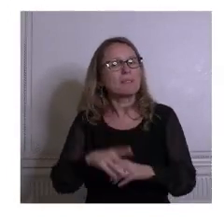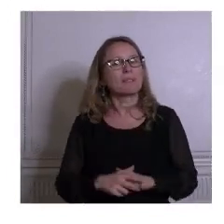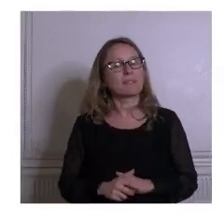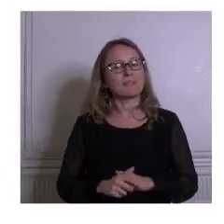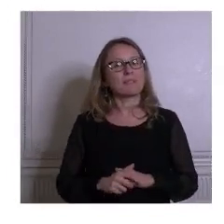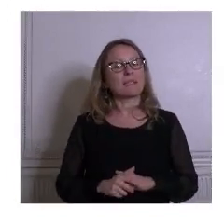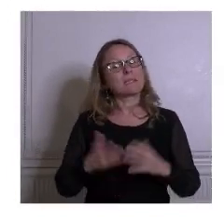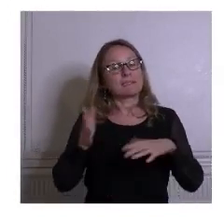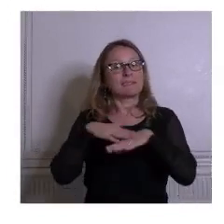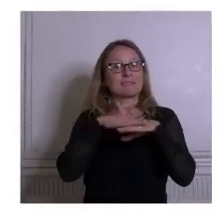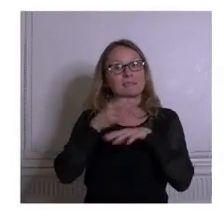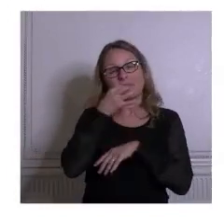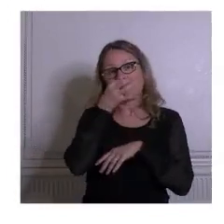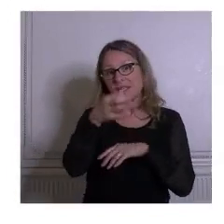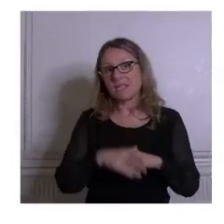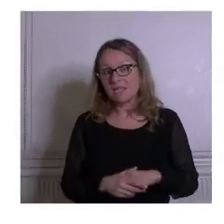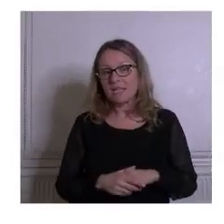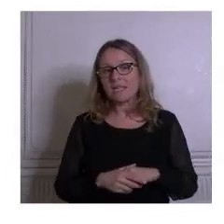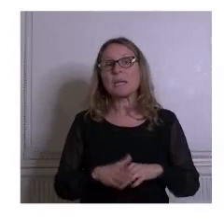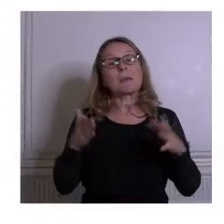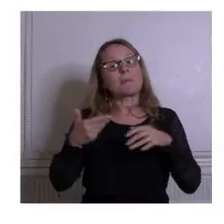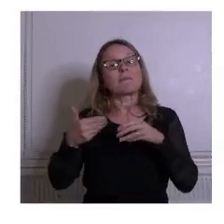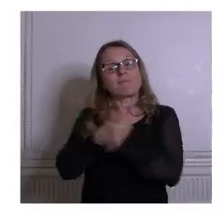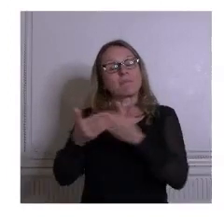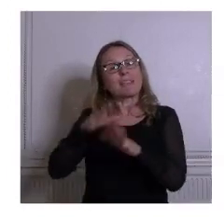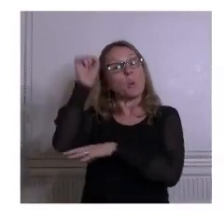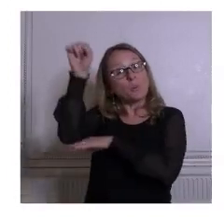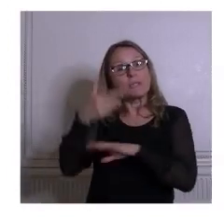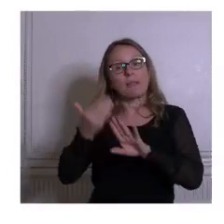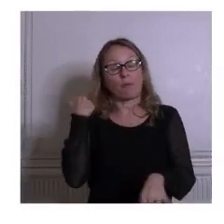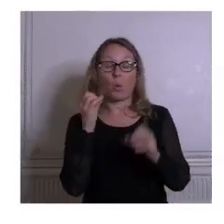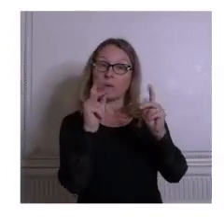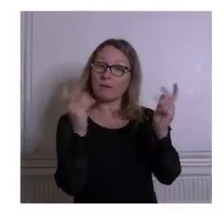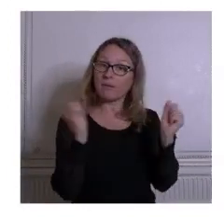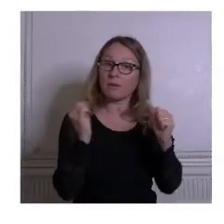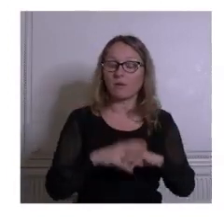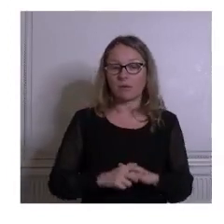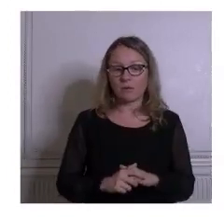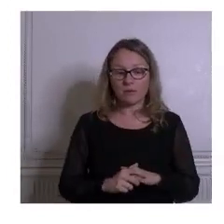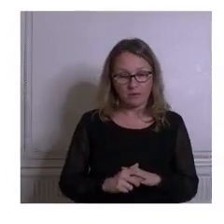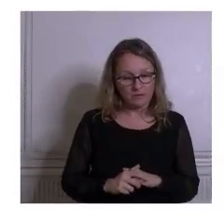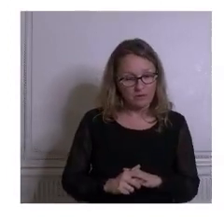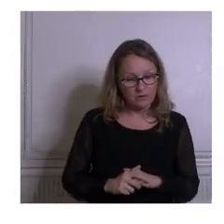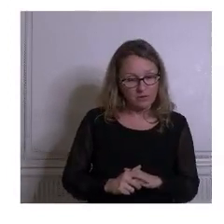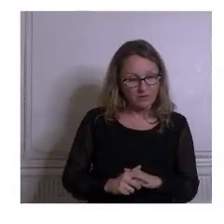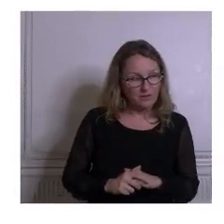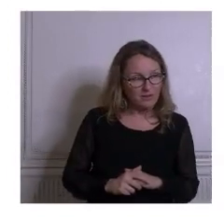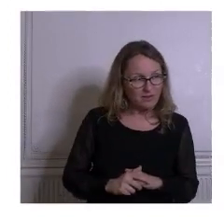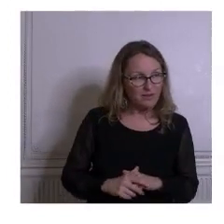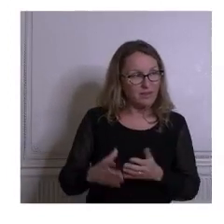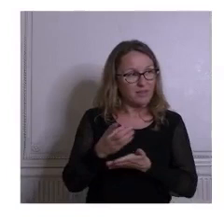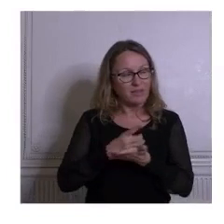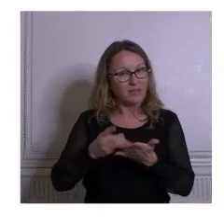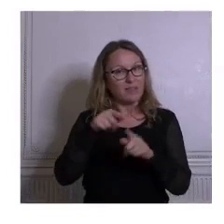Et j'avais rencontré avec le maire de Saint-Aubin, qui est toujours le même, j'avais rencontré la SNCF,